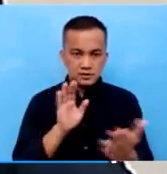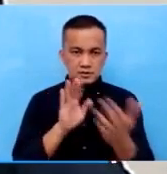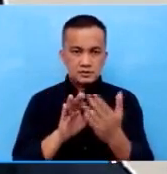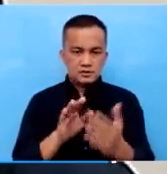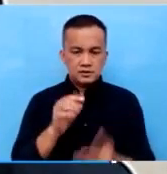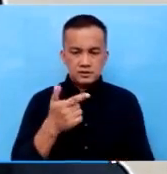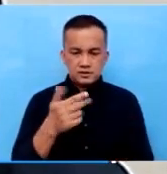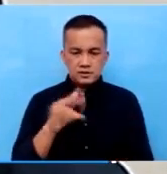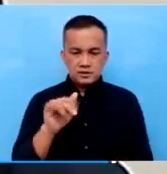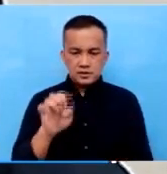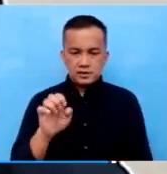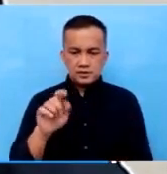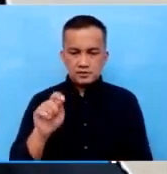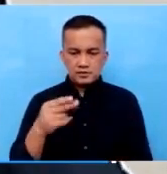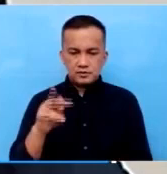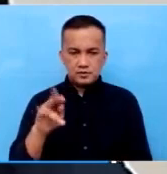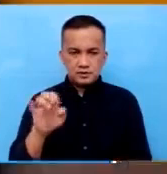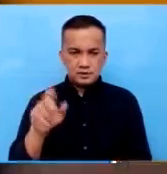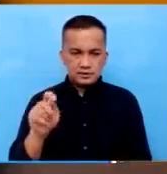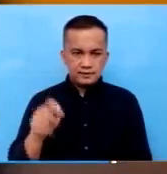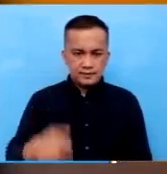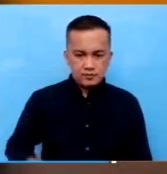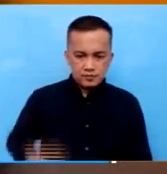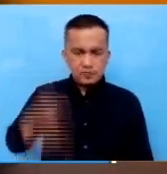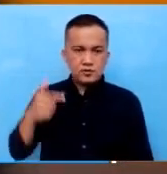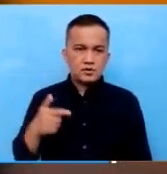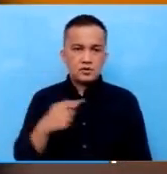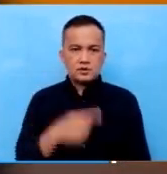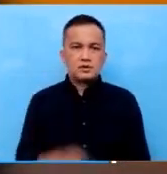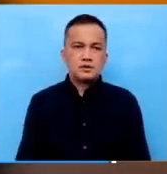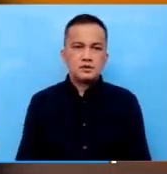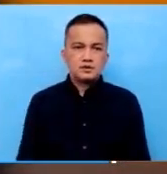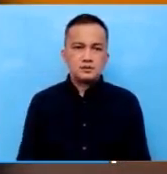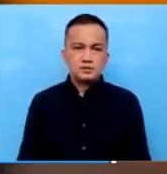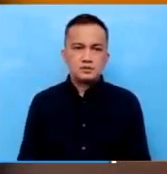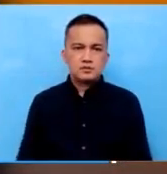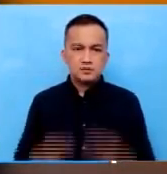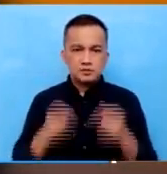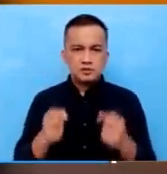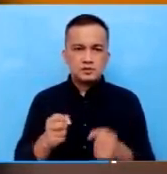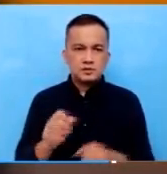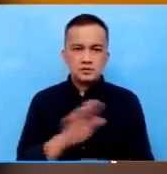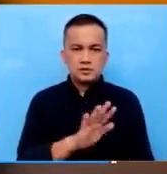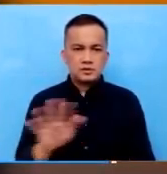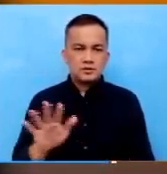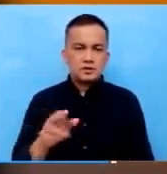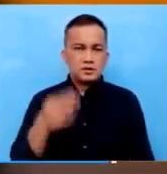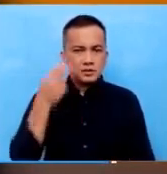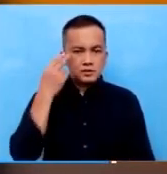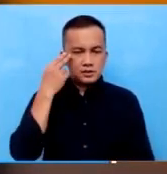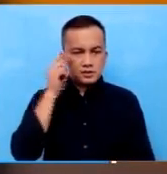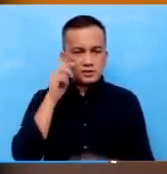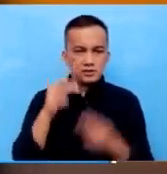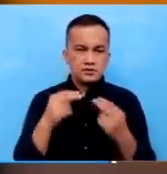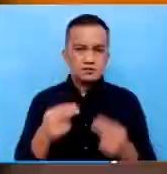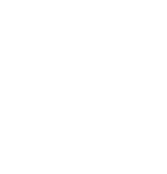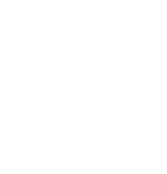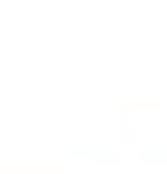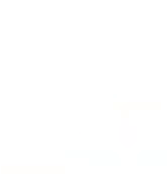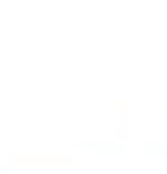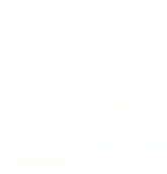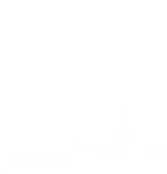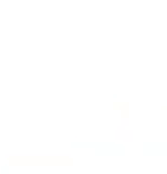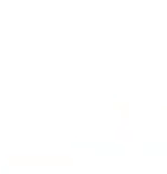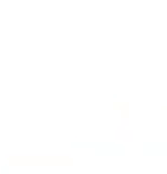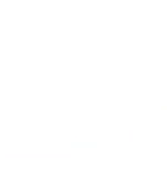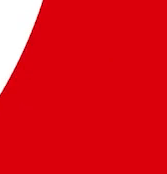threat. Kasi bumunot po siya ng baril eh. Nagbabalita mula sa frontline, Hannibal Talete, News 5.